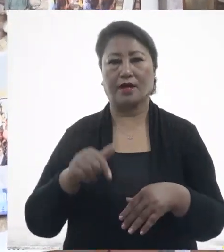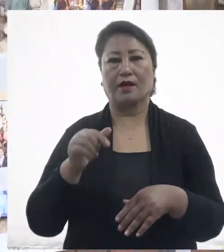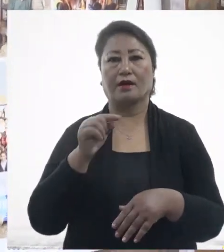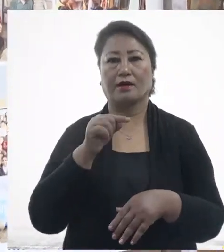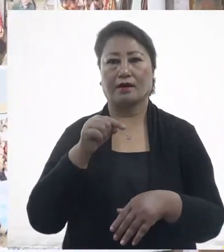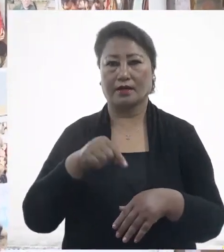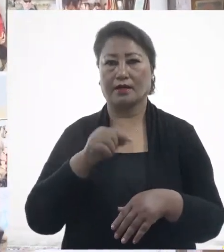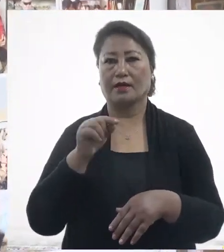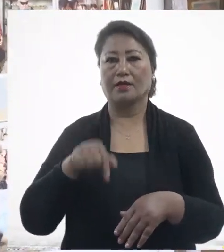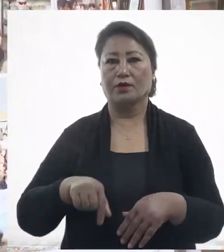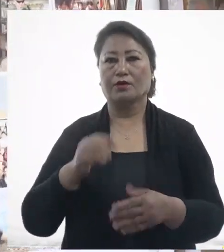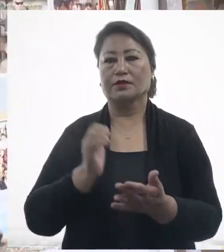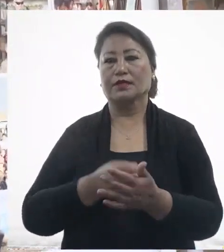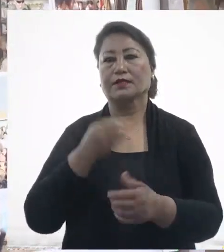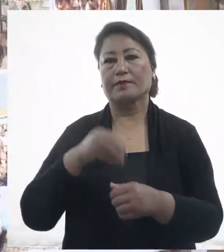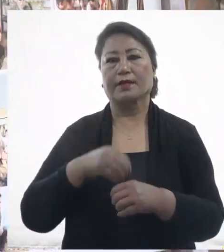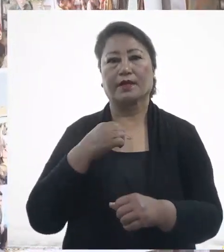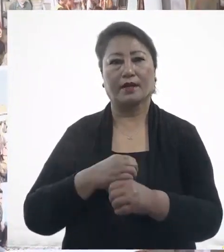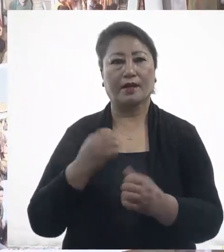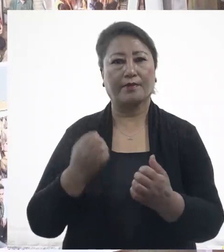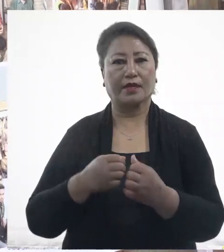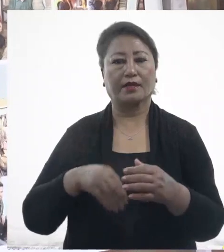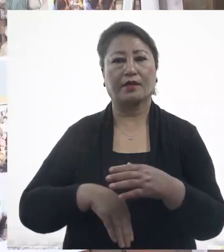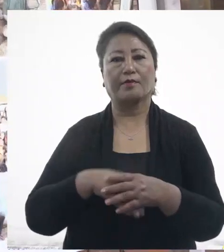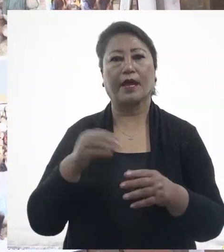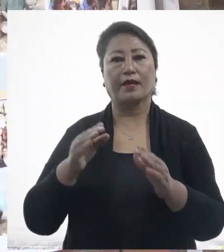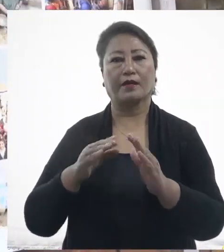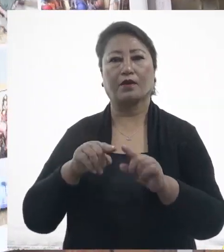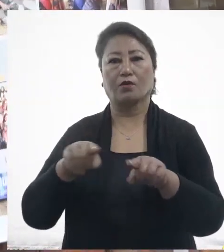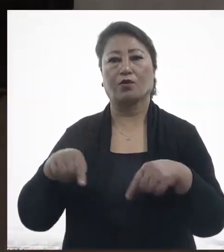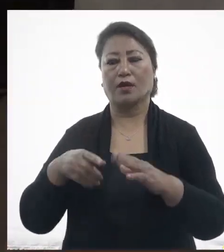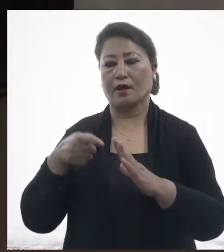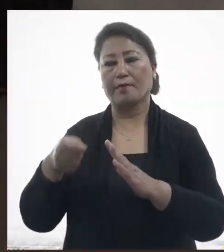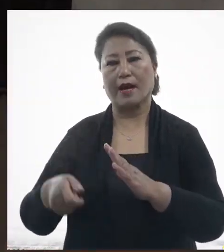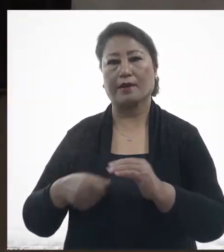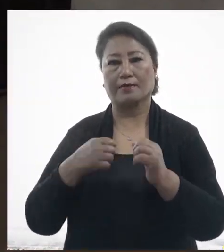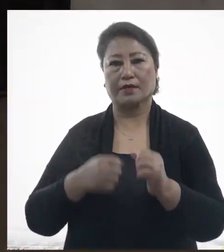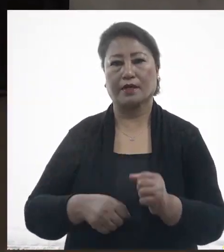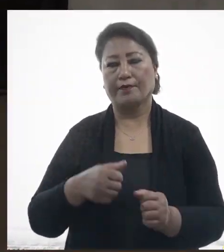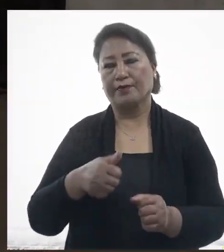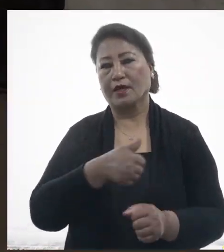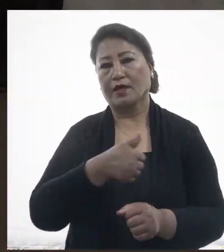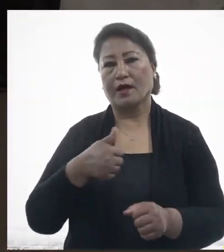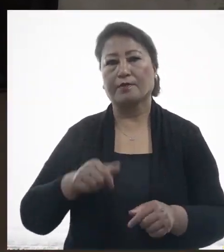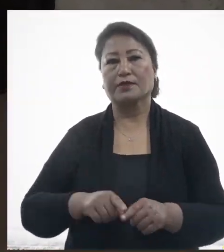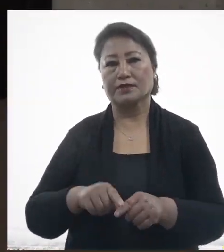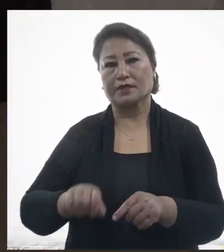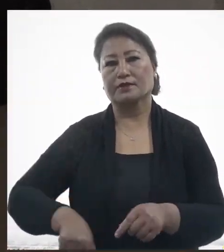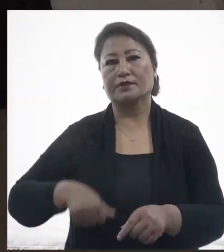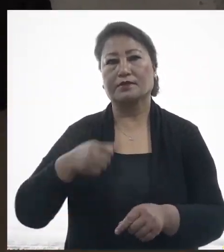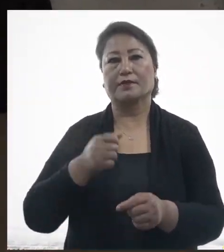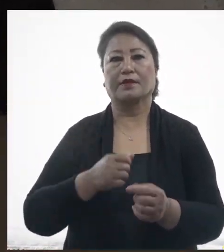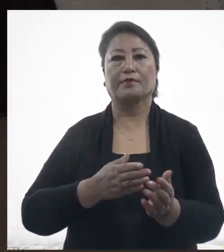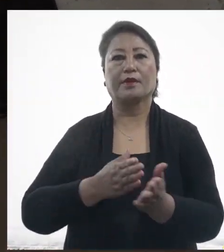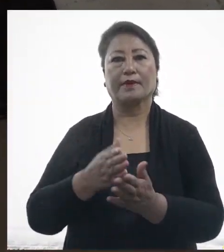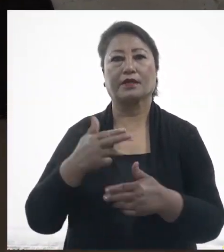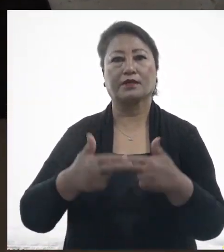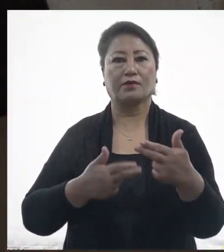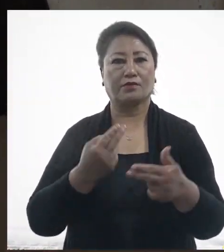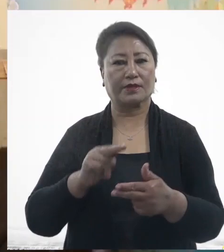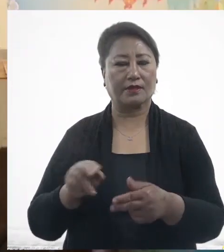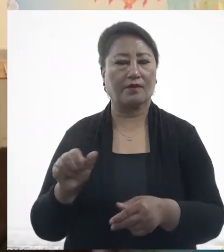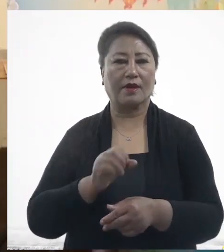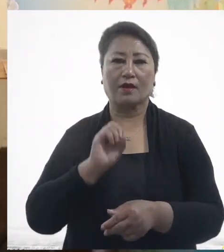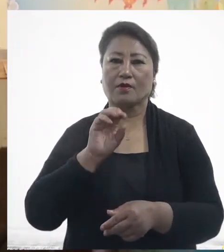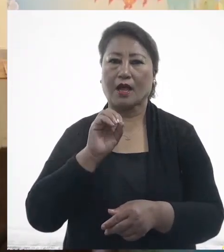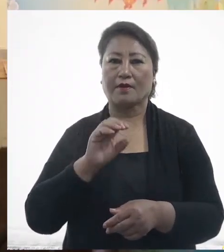त्यसै बिआइए इन्स्टिच्युटमा काम गर्दै बाहिर कोठा भाडामा लिएर मर्यादित एवं सम्मानित जीवन बिताइरहनु भएको छ थप उहाँकै